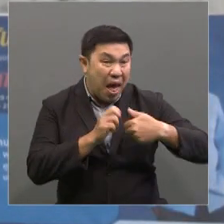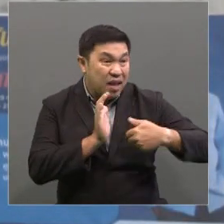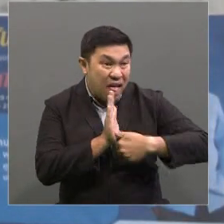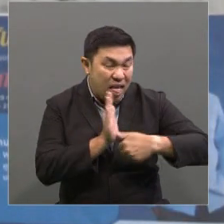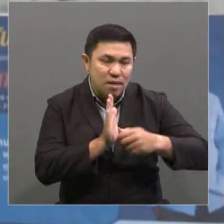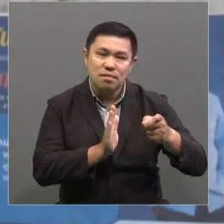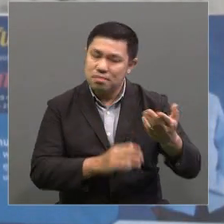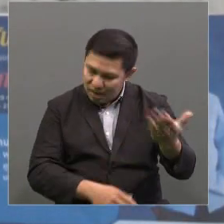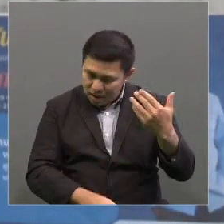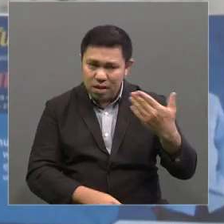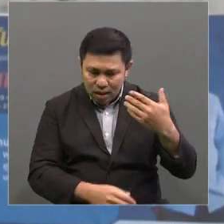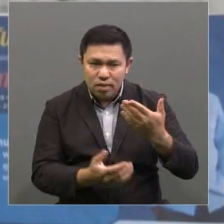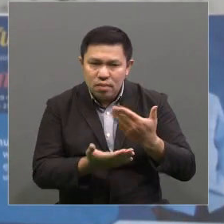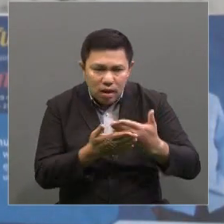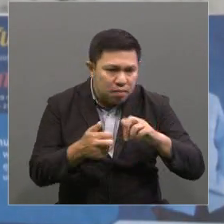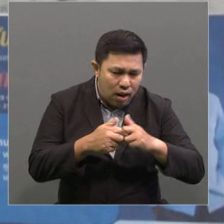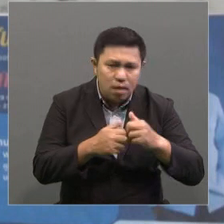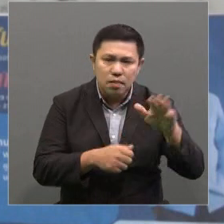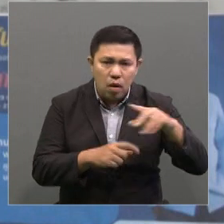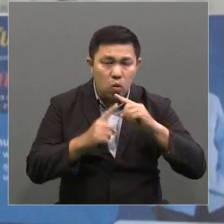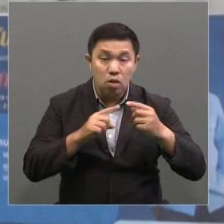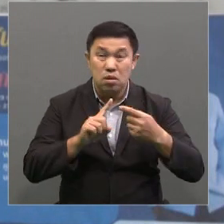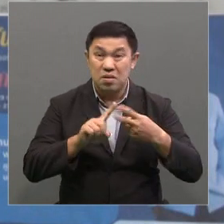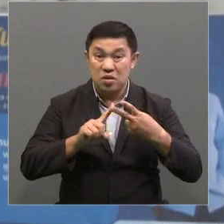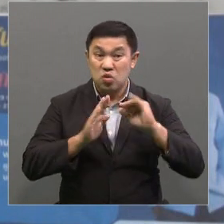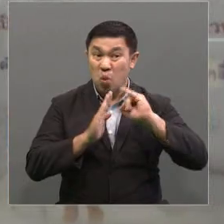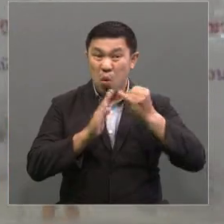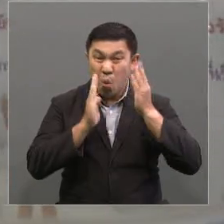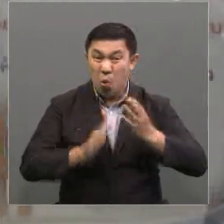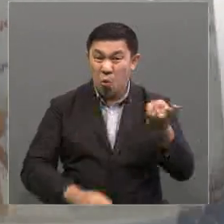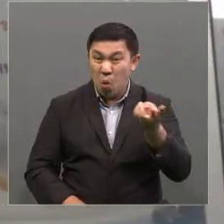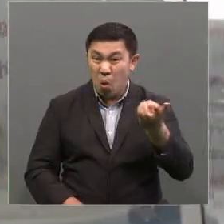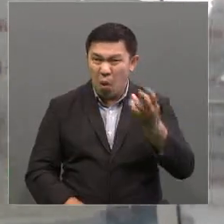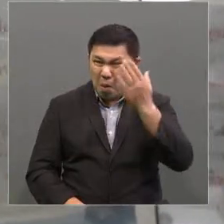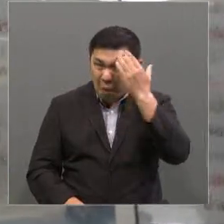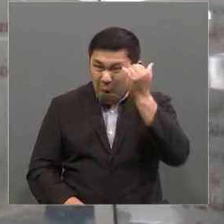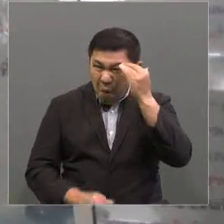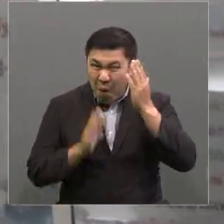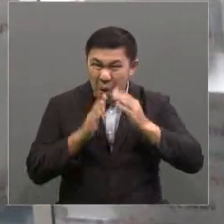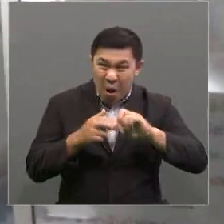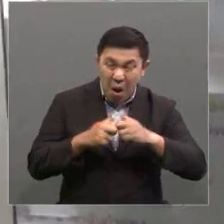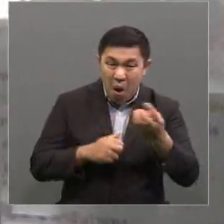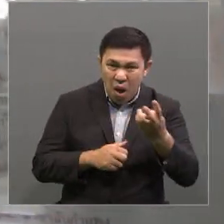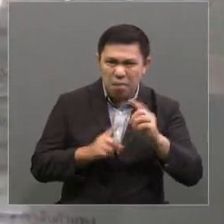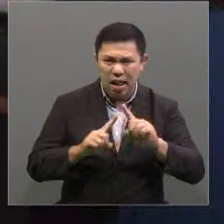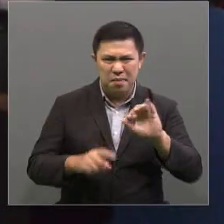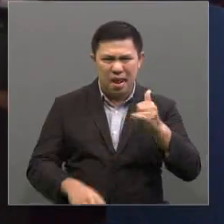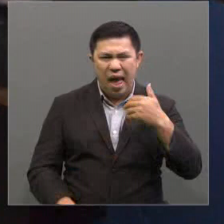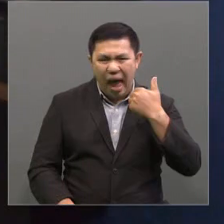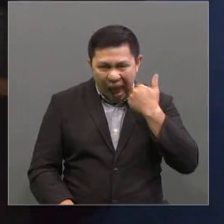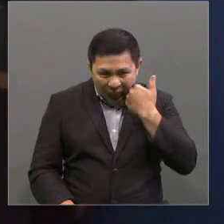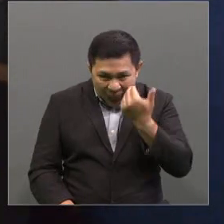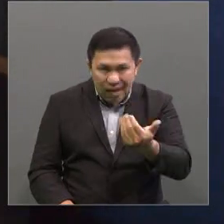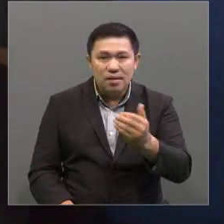ให้มาเข้าร่วมมาตรการแก้หนี้กันนะครับหรือจริงๆบางจังหวัดที่คนมาน้อยเนี่ยอาจจะไม่ใช่เพราะว่าลูกหนี้น้อยนะแต่ก็อาจจะอายอ่ะนะเ